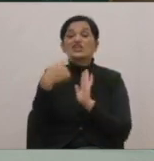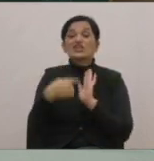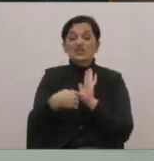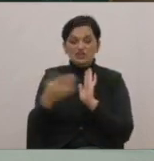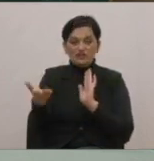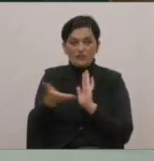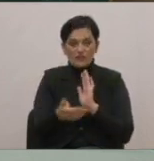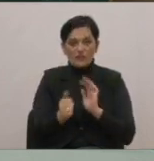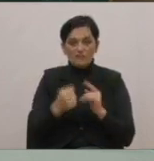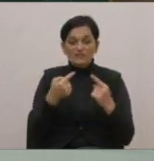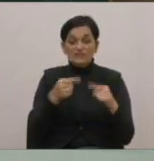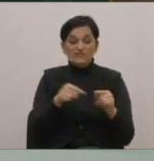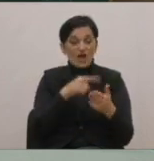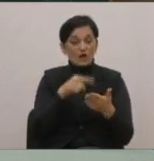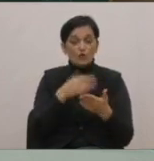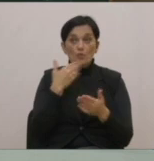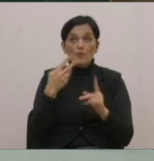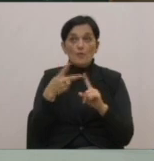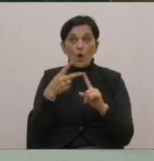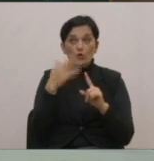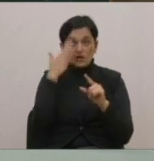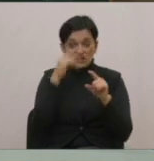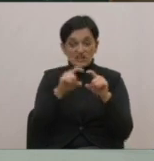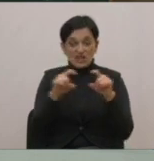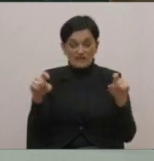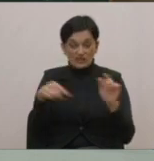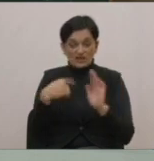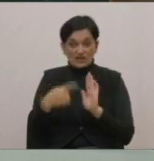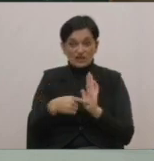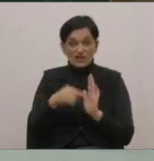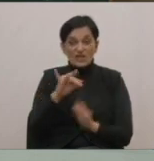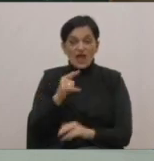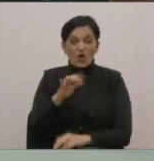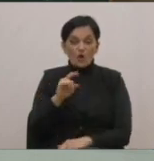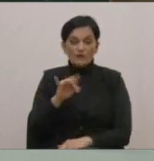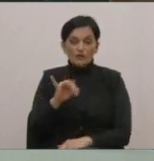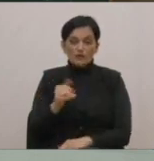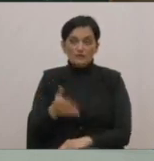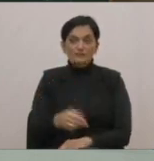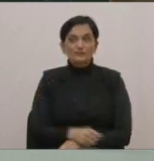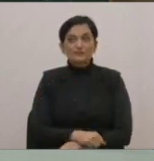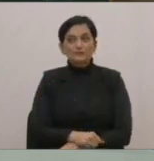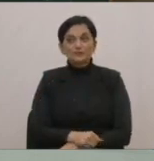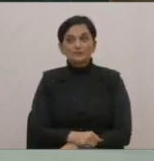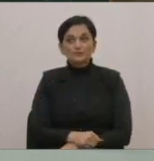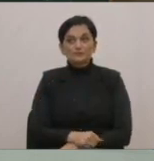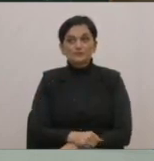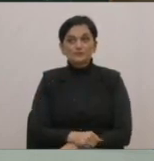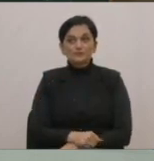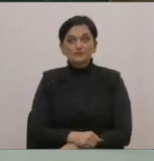დავს. სხვა კითხვები თუ არის, მეორე თავთან თუ არის კითხვა. იაგო ხუჩი.